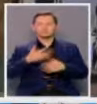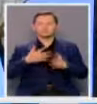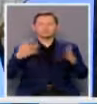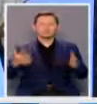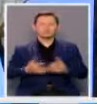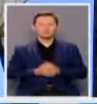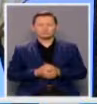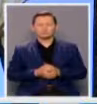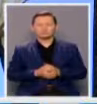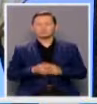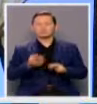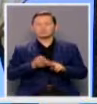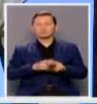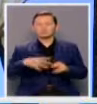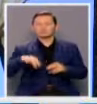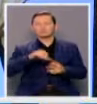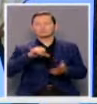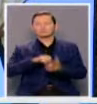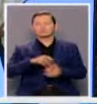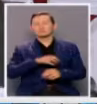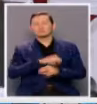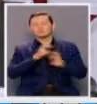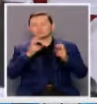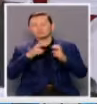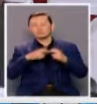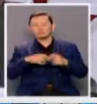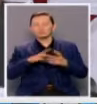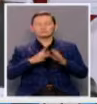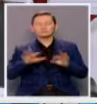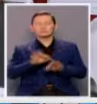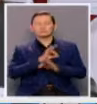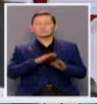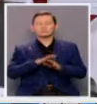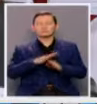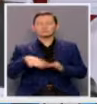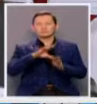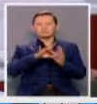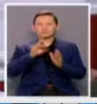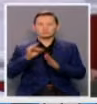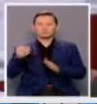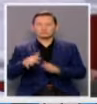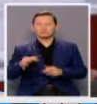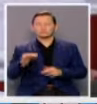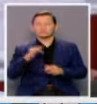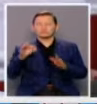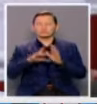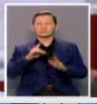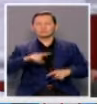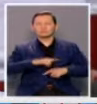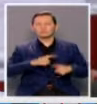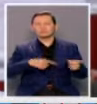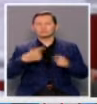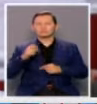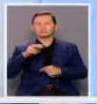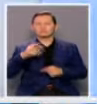келеді. Осылайша қазылар алқасы шығарманы нақышына келтіріп орындаған дарабоздарды анықтады. Облыстық іріктеу кезеңіне